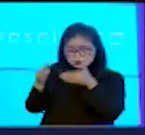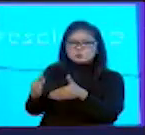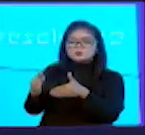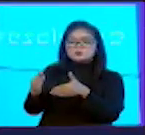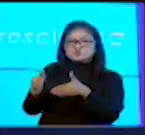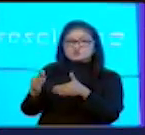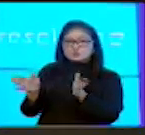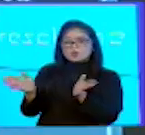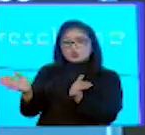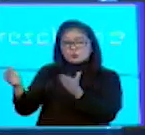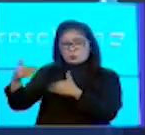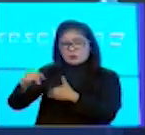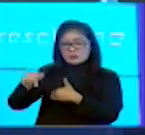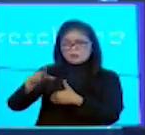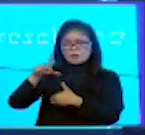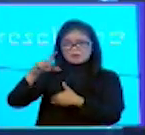siapkan LCD dan